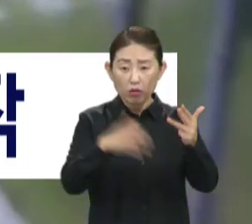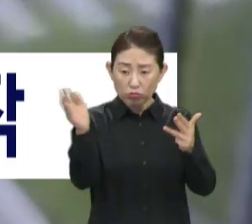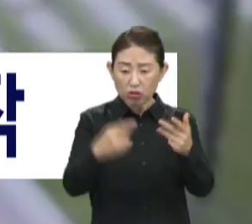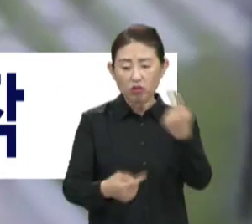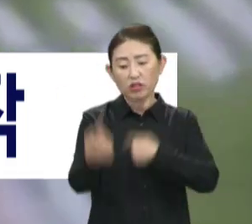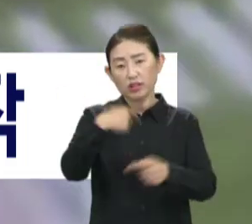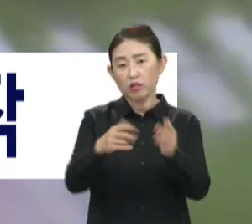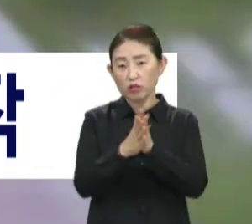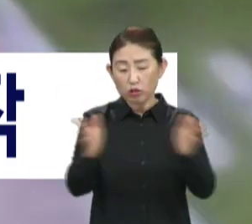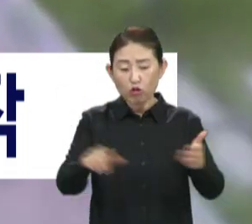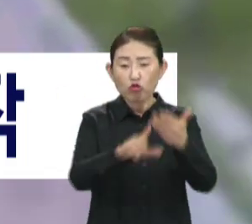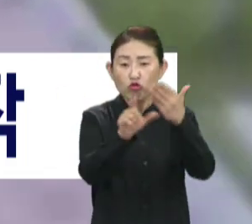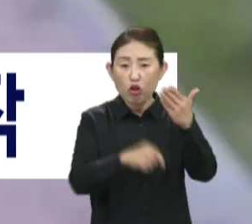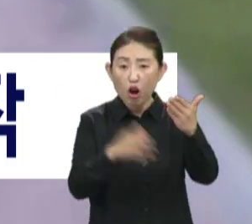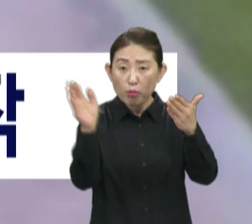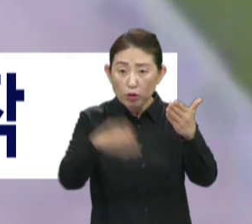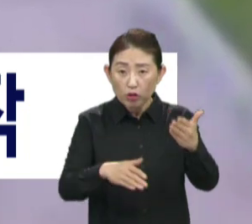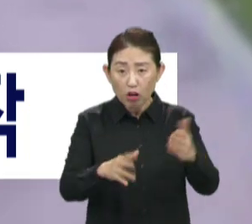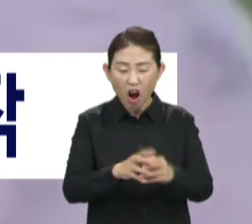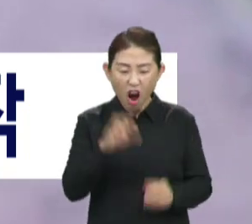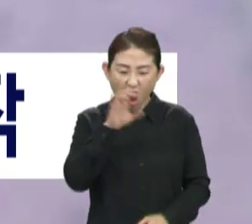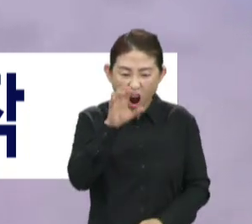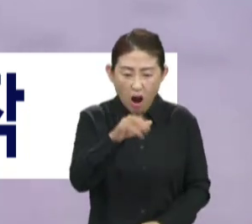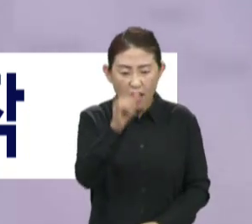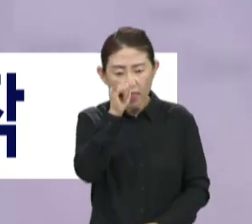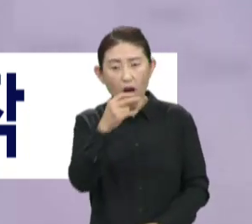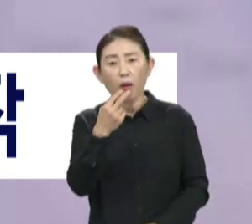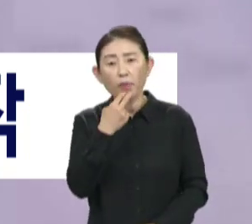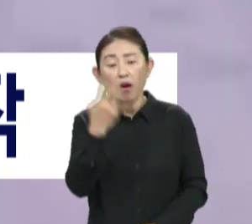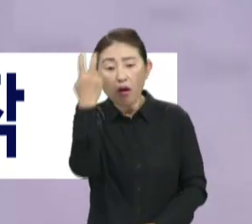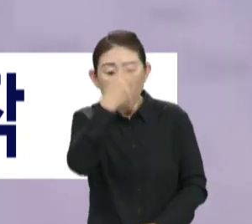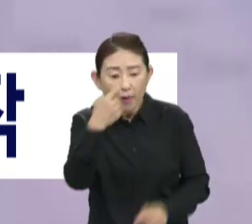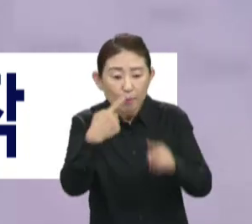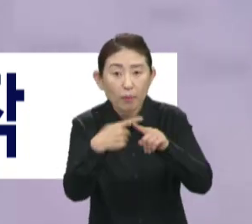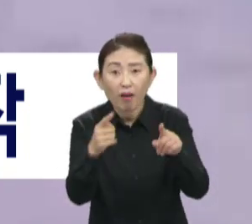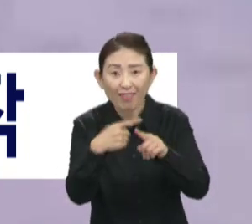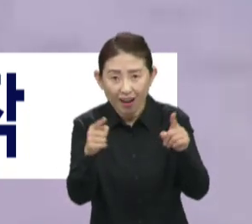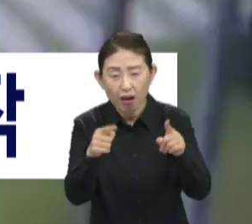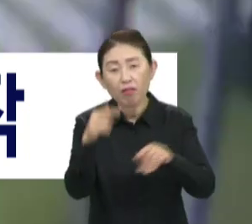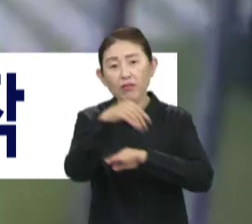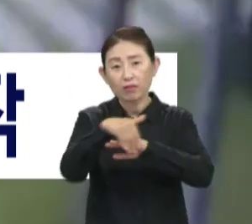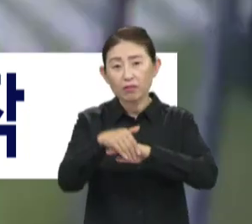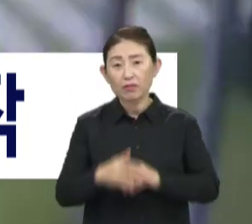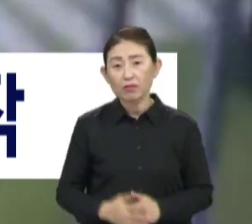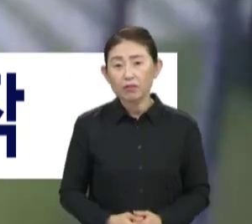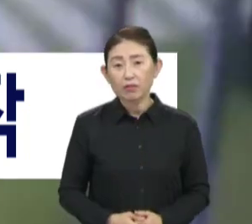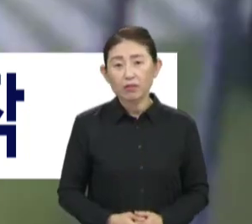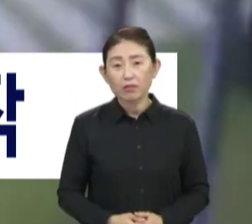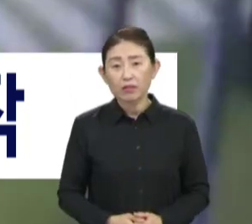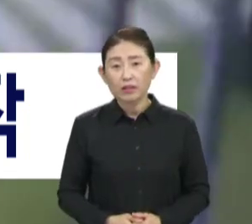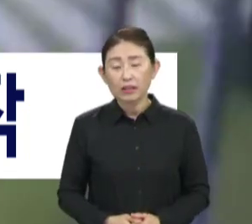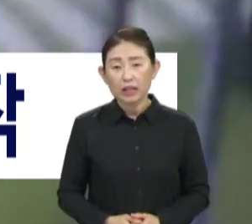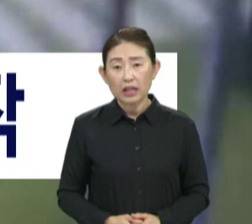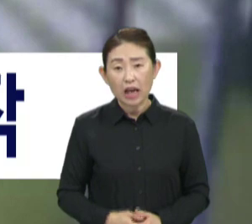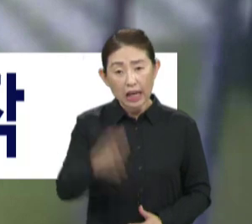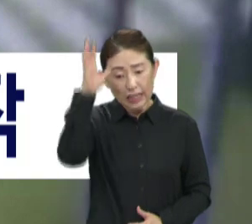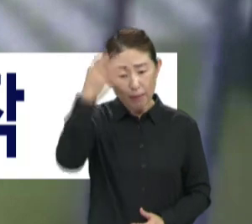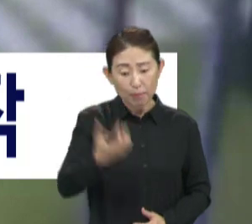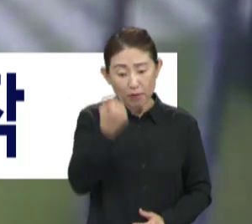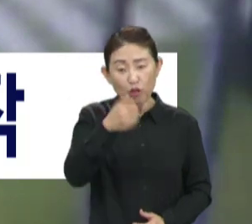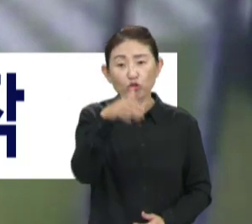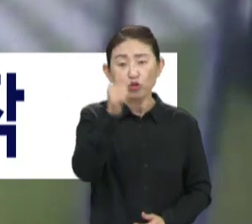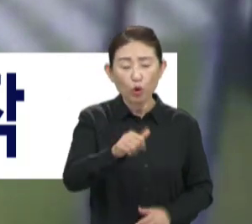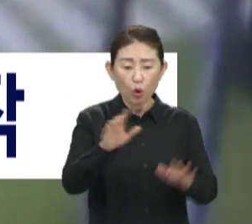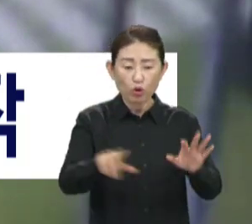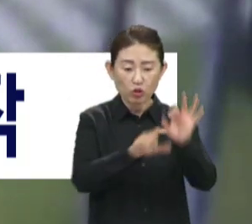뒤 9월부터 동물의 공격성을 판단하는 기질평가를 실시할 계획입니다. 기존 맹견 소유자는